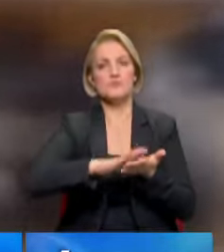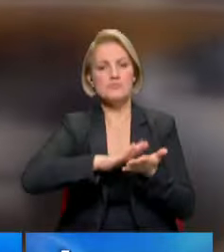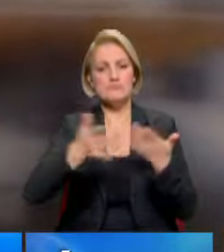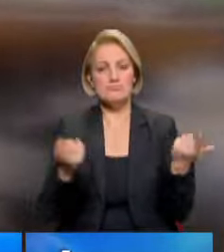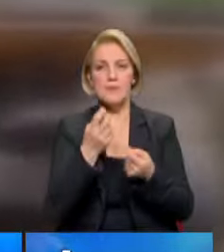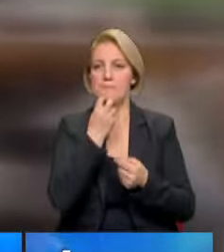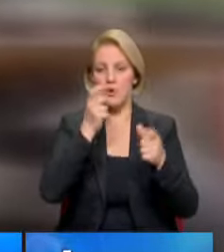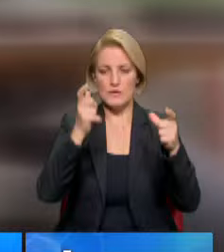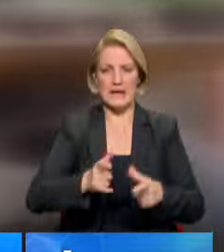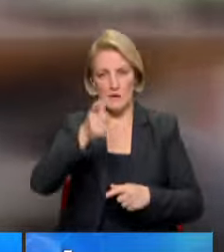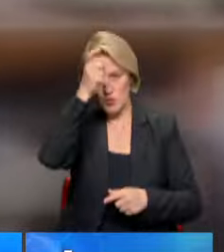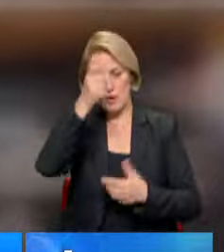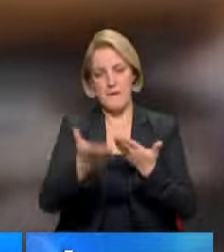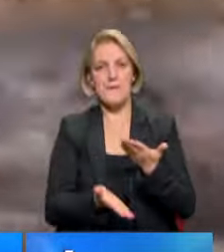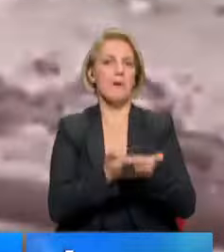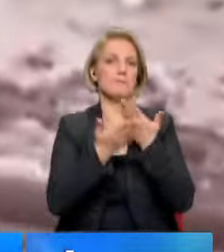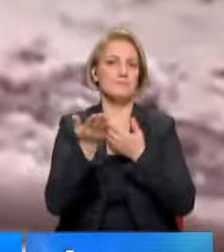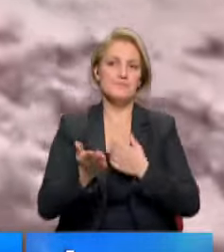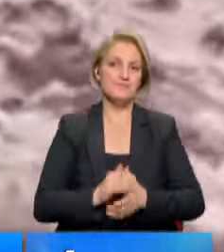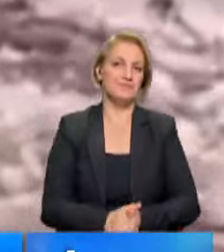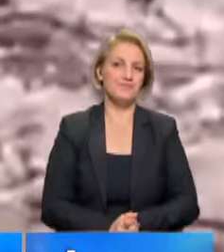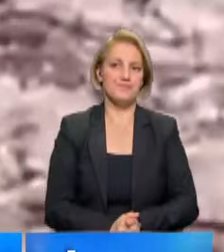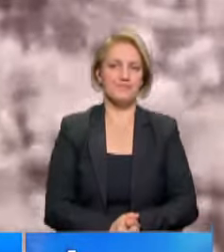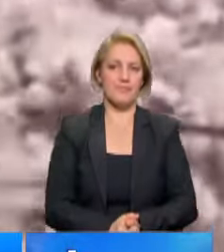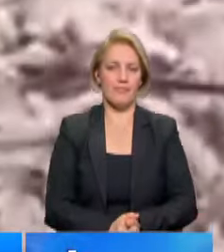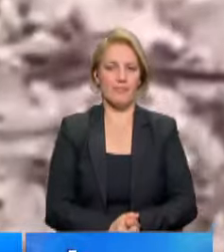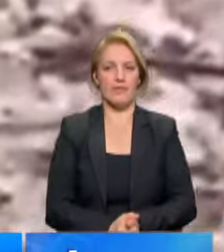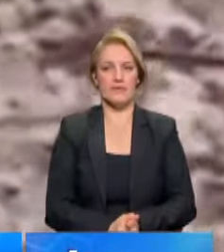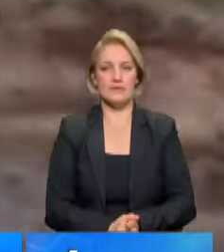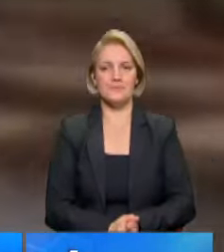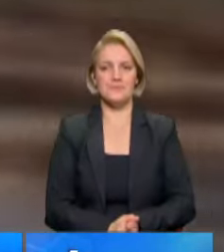çalışan Bosna Hersek'e Türkiye yardım elini uzattı.